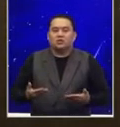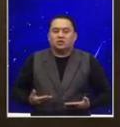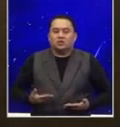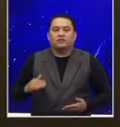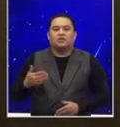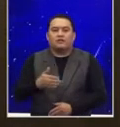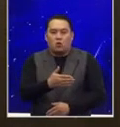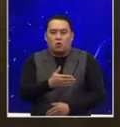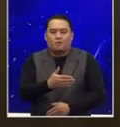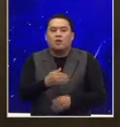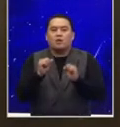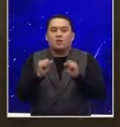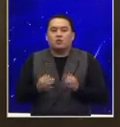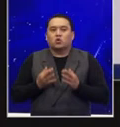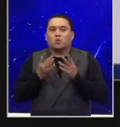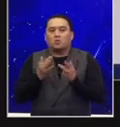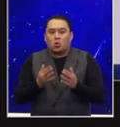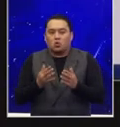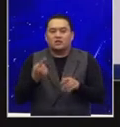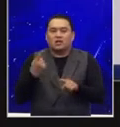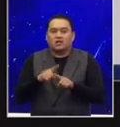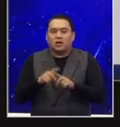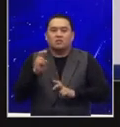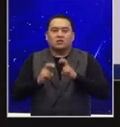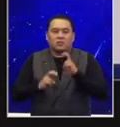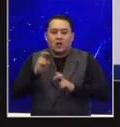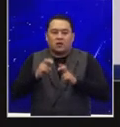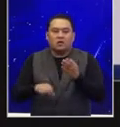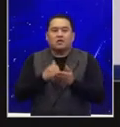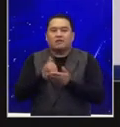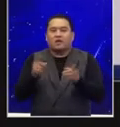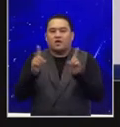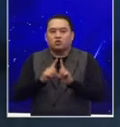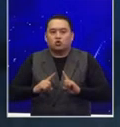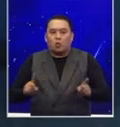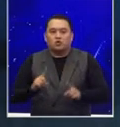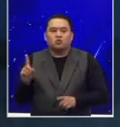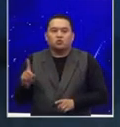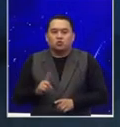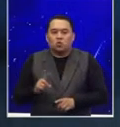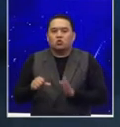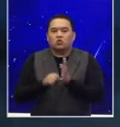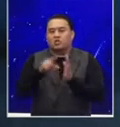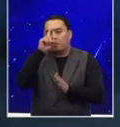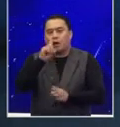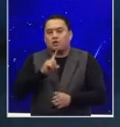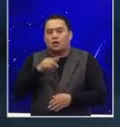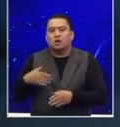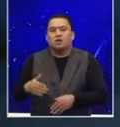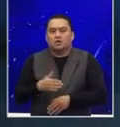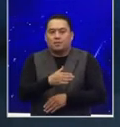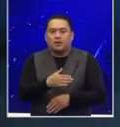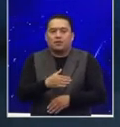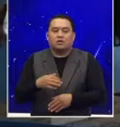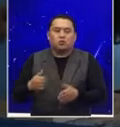рыбы. Все зависит от спроса, отмечают технологи предприятия. Главной особенностью является то, что за 6 месяцев рыба от периода